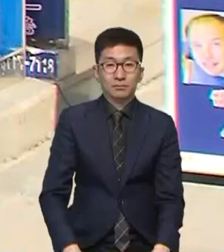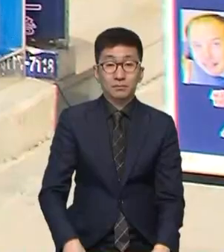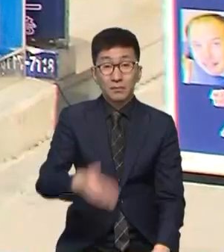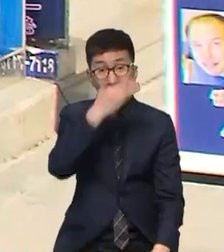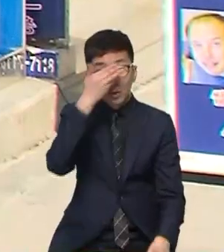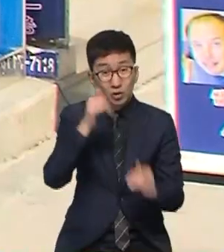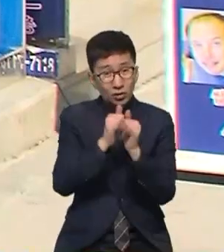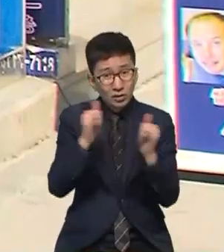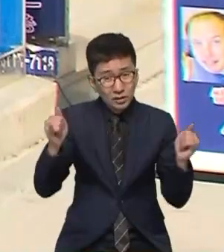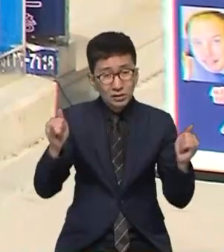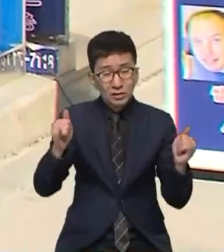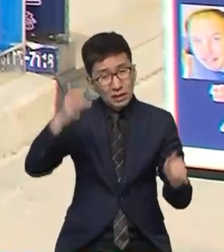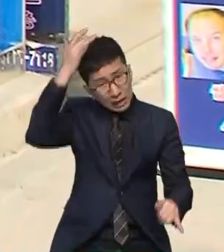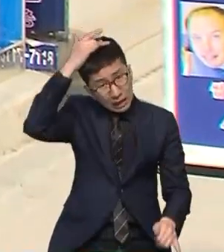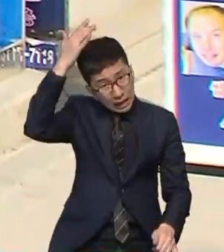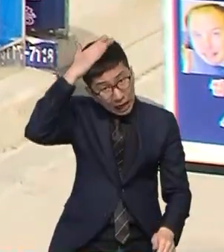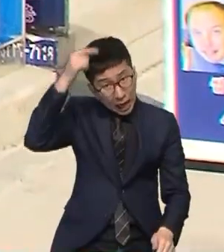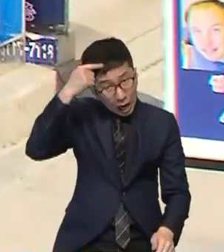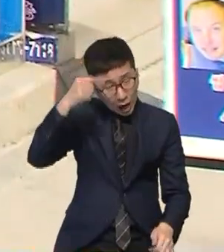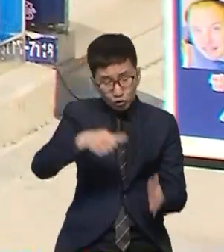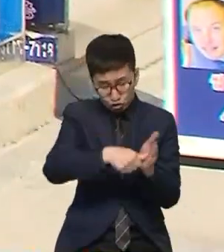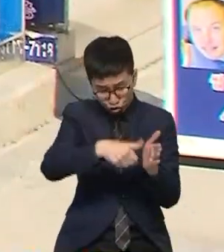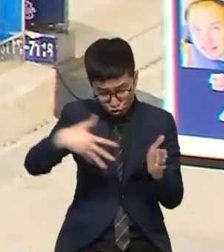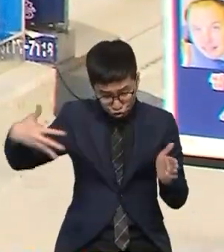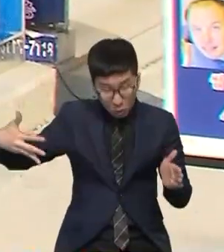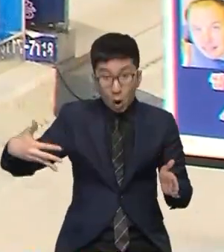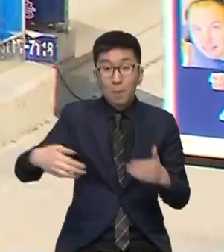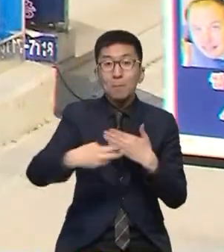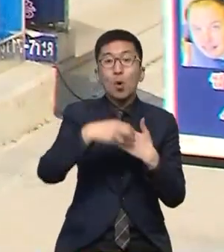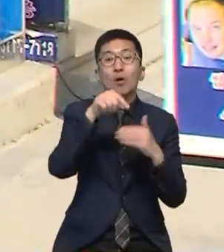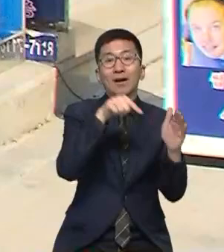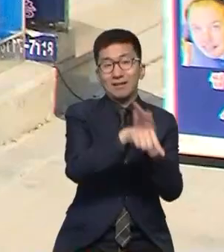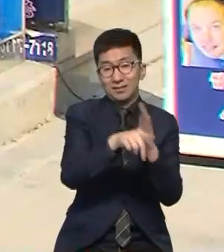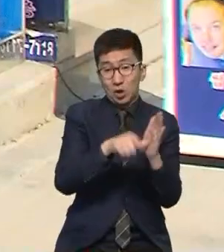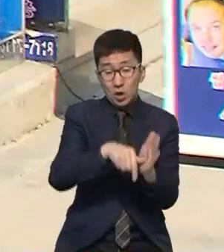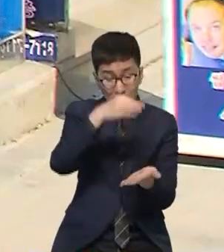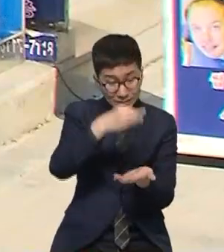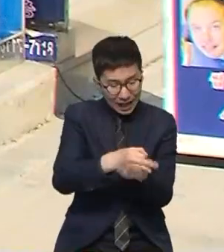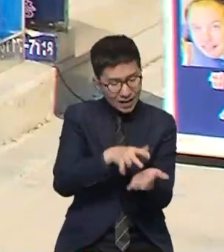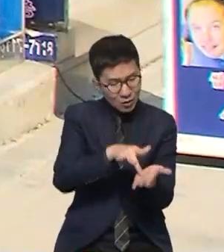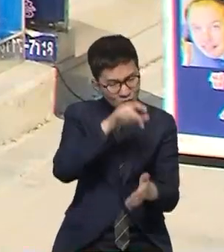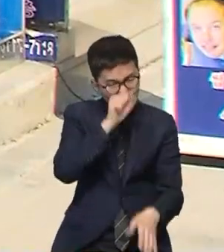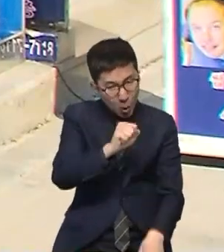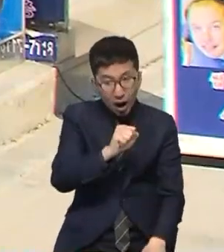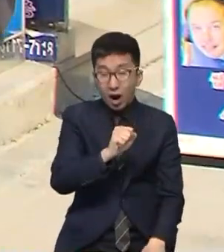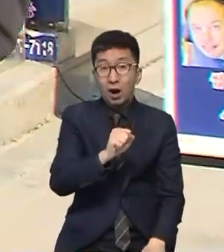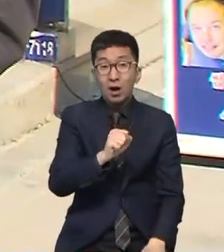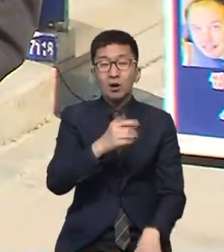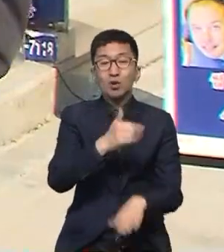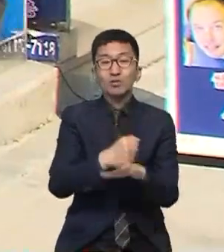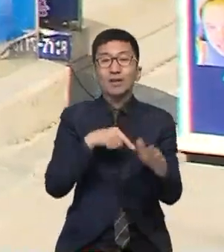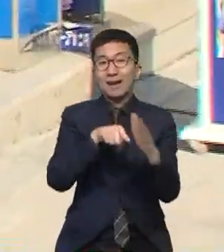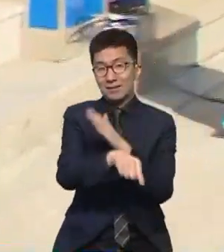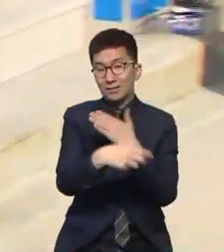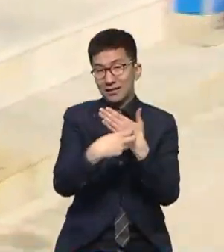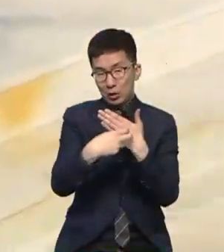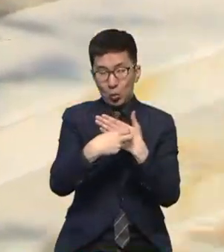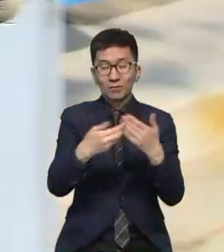청년들 사이에서 탈모인의 성지라고 불리는 병원에 왔습니다. 싼 값의 약을 처방받을 수 있다고 하는데 저도 진료를 받아보겠습니다.